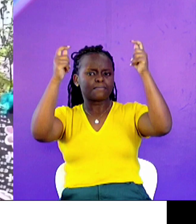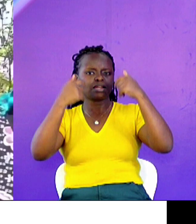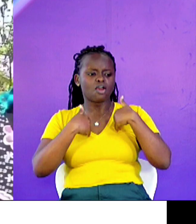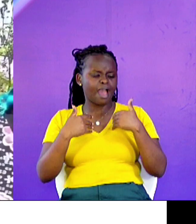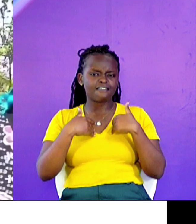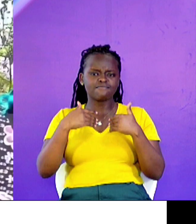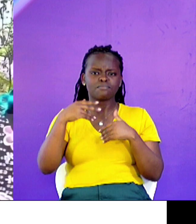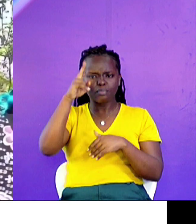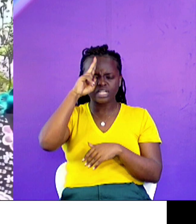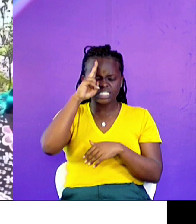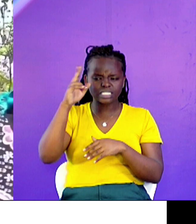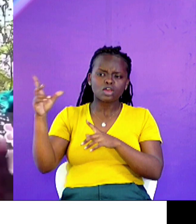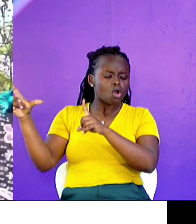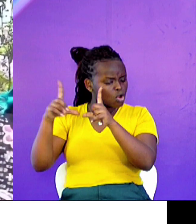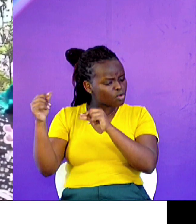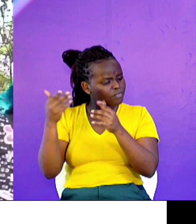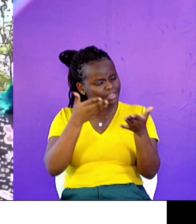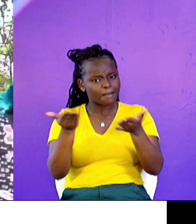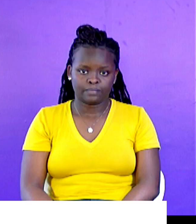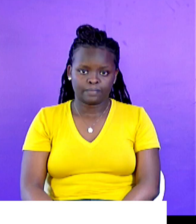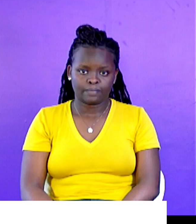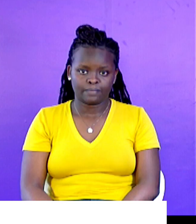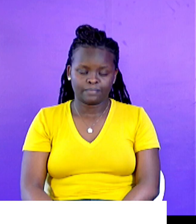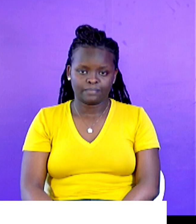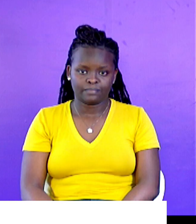Keganjo. Waende hizo reinforcement walete mashina.